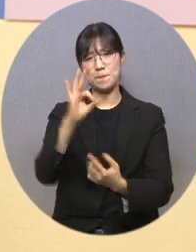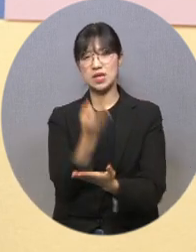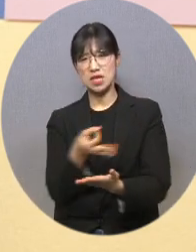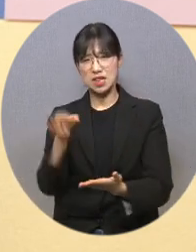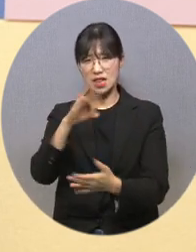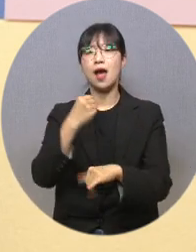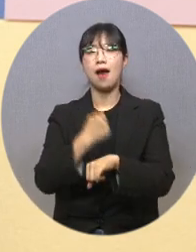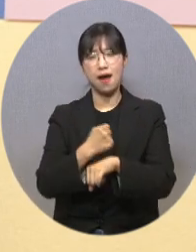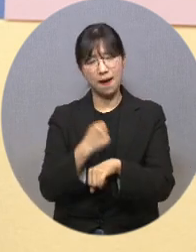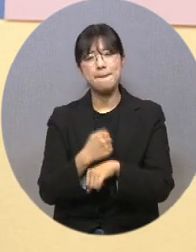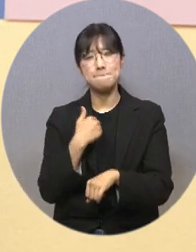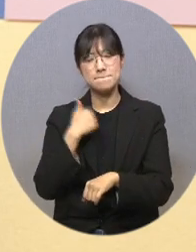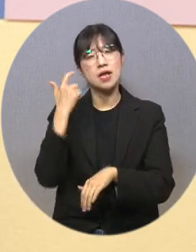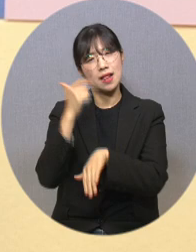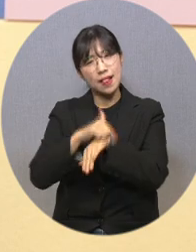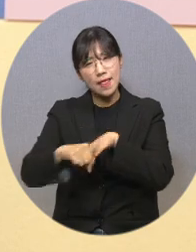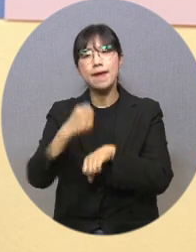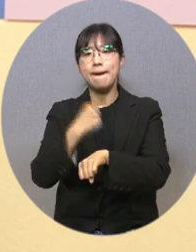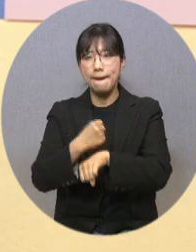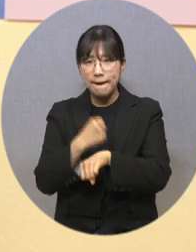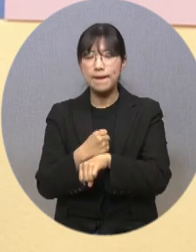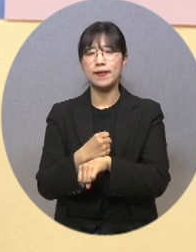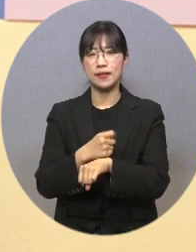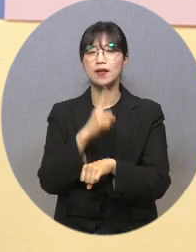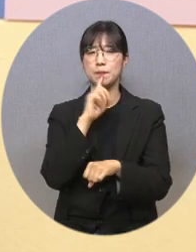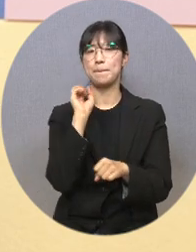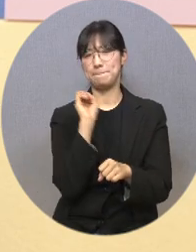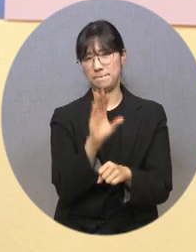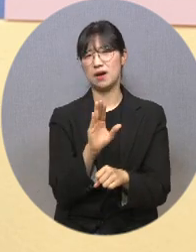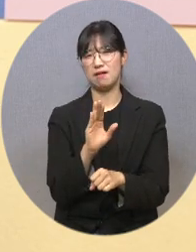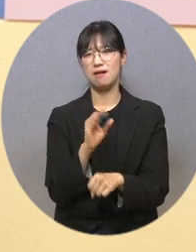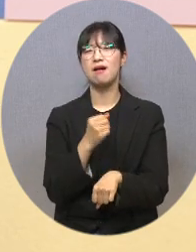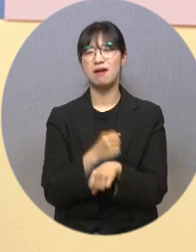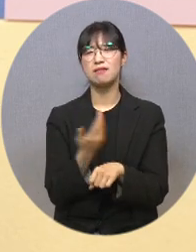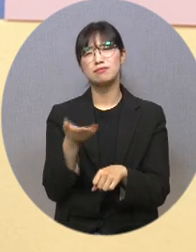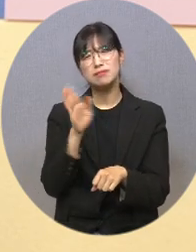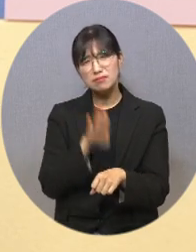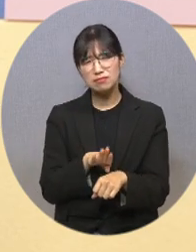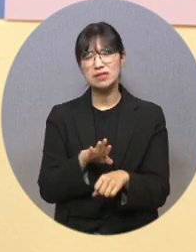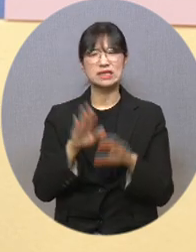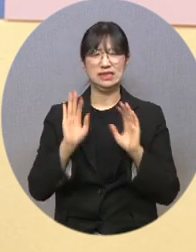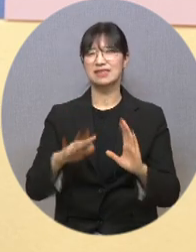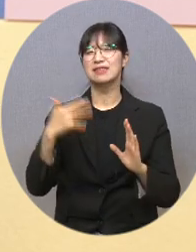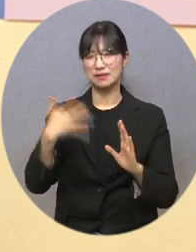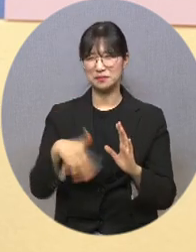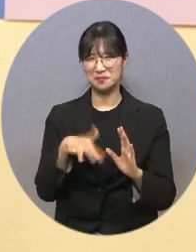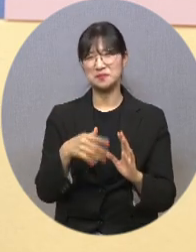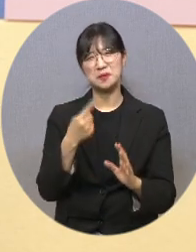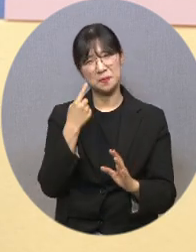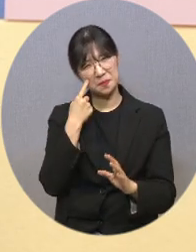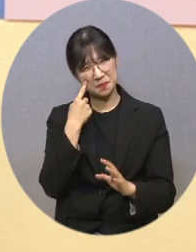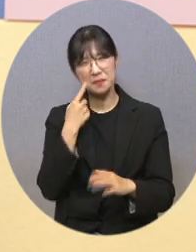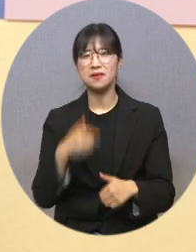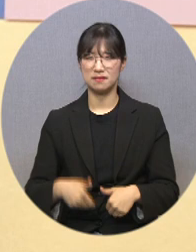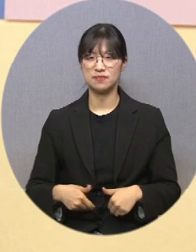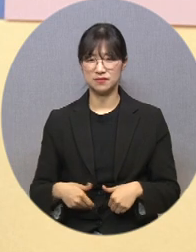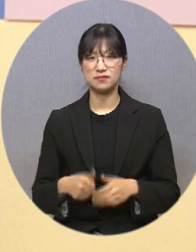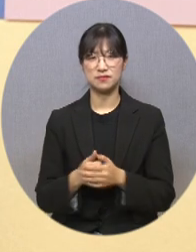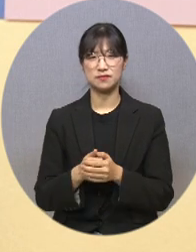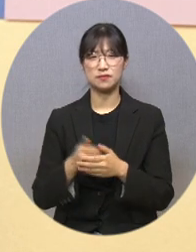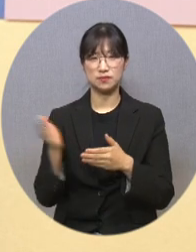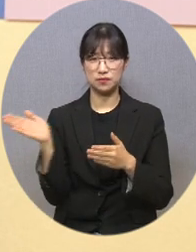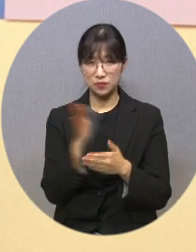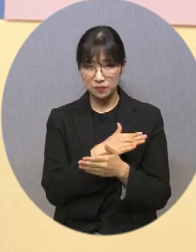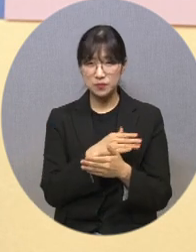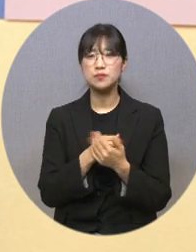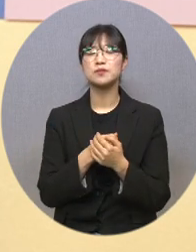고려를 하겠다. 올해 예산에 좀 반영을 하겠다라고 얘기는 하는데 네. 그건 좀 지켜봐야 될 것 같고요. 중장기적으로 봤을